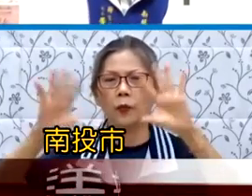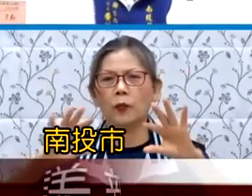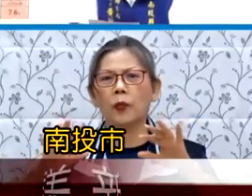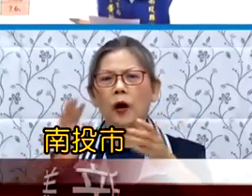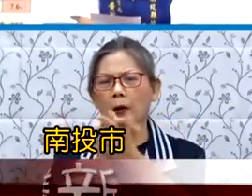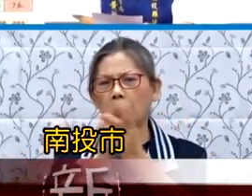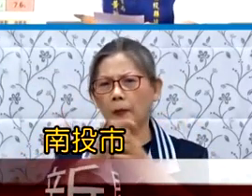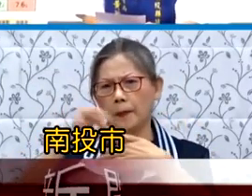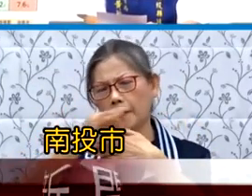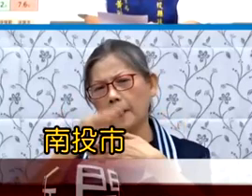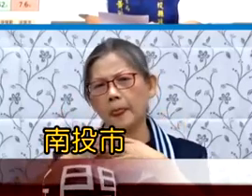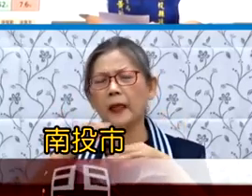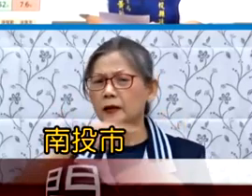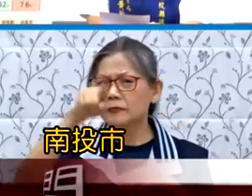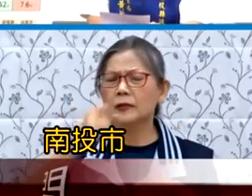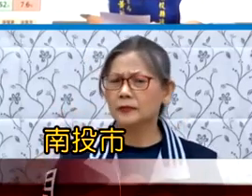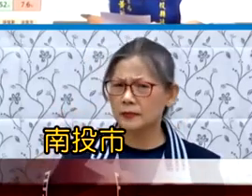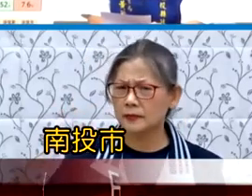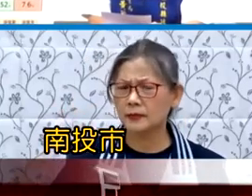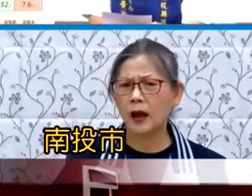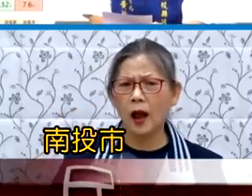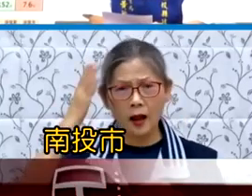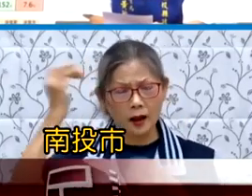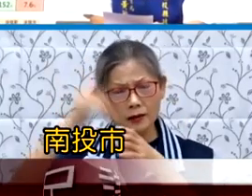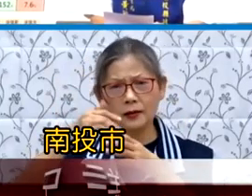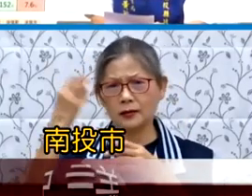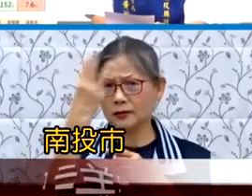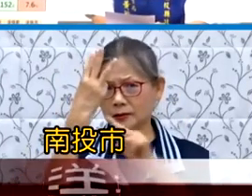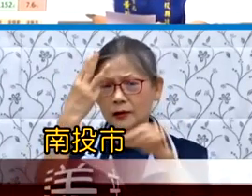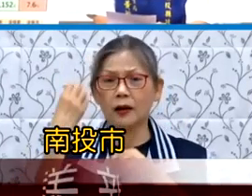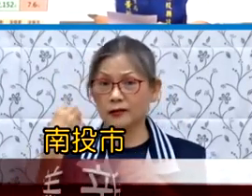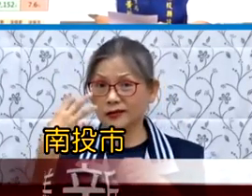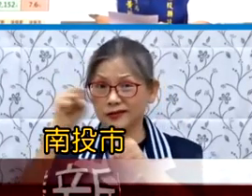落实防疫，以早日消除疫情。记者卢玉凯南投采访报道。